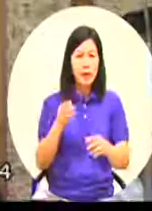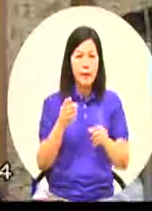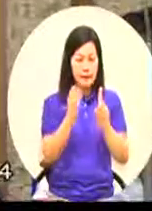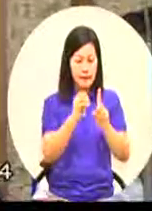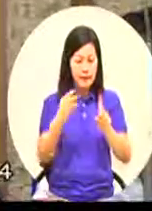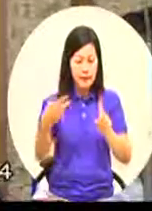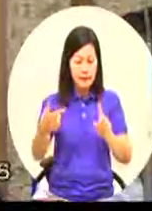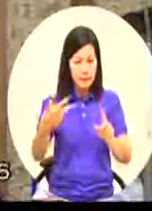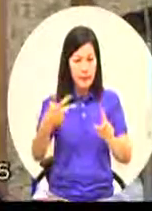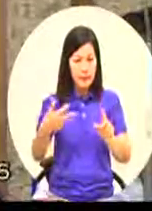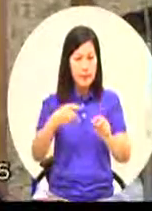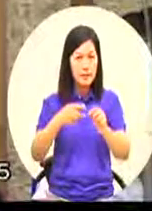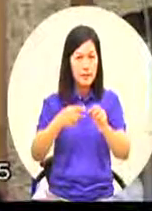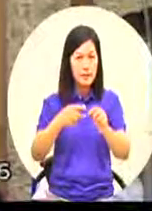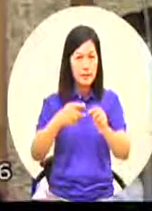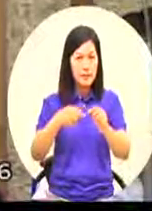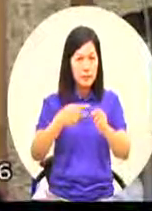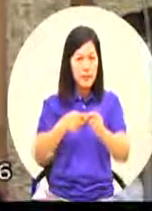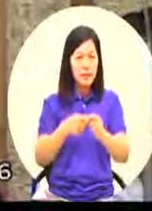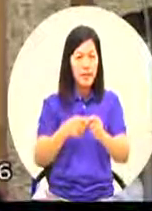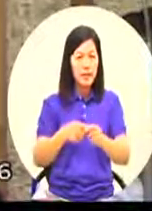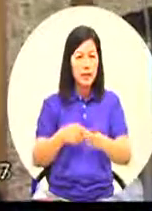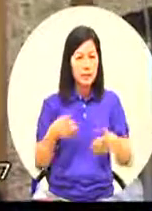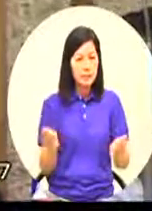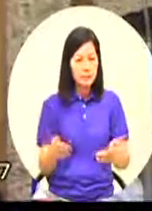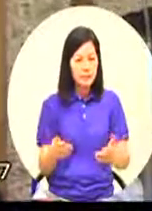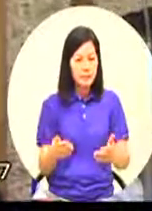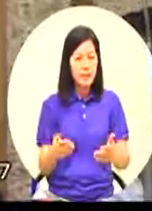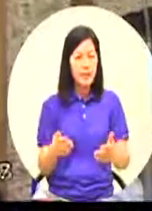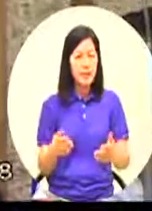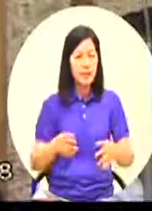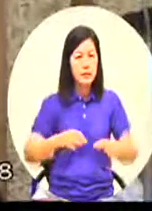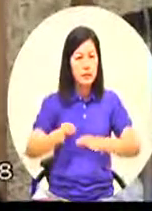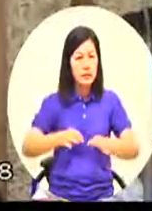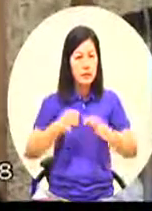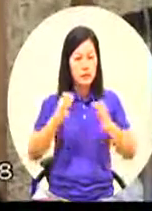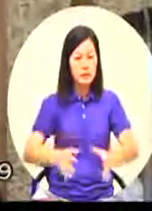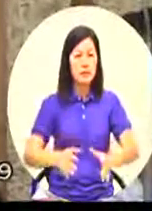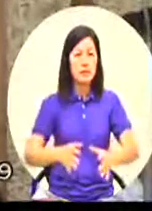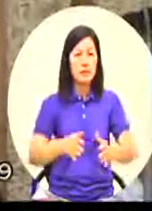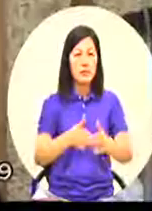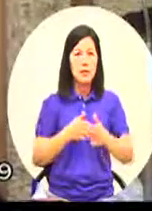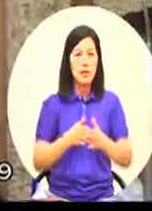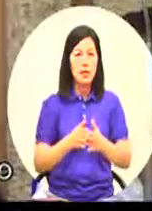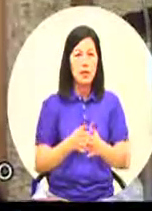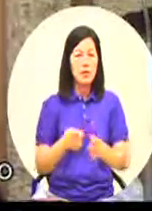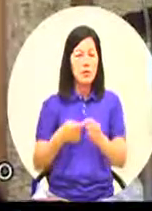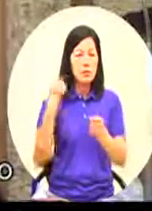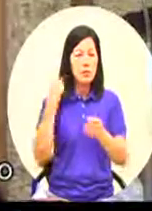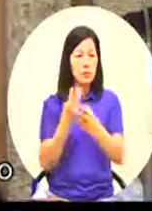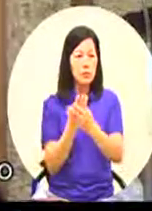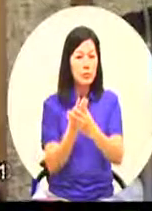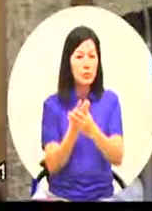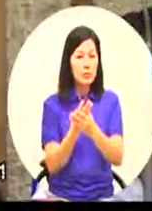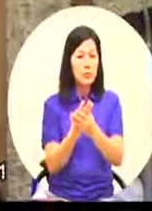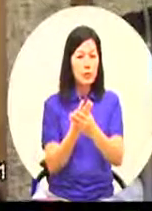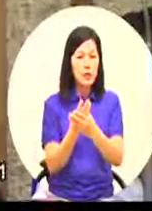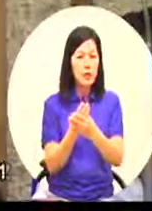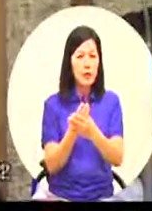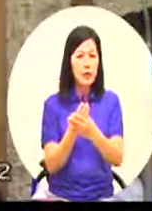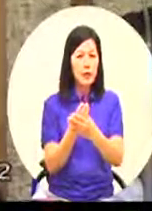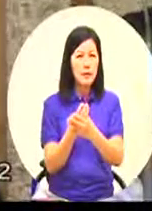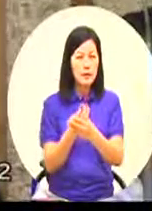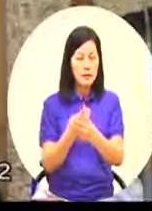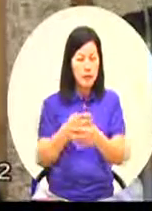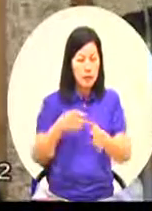107年开始营运，但是我要求同仁要赶这个工程，所以去年我们完成这个温泉井的这个凿温泉井，